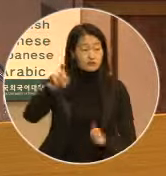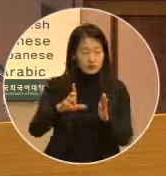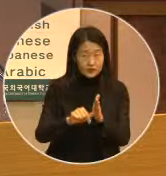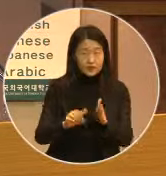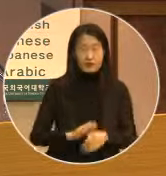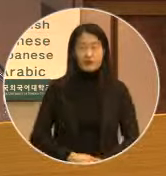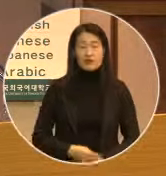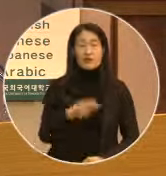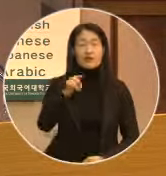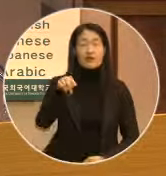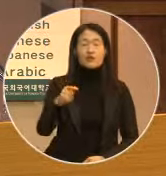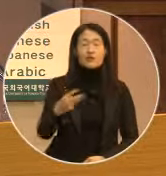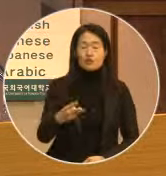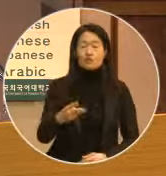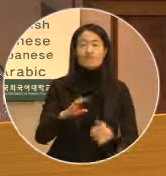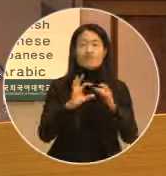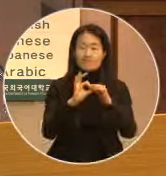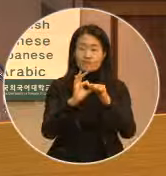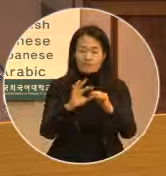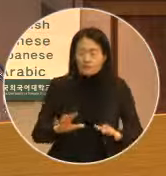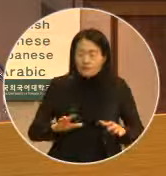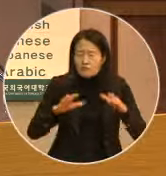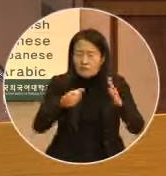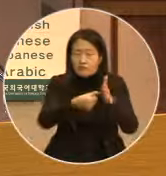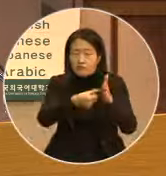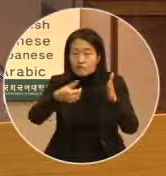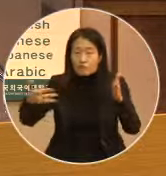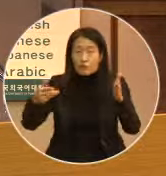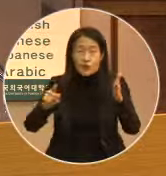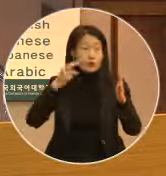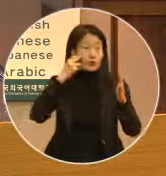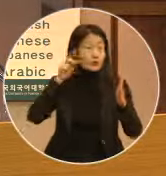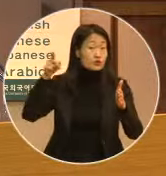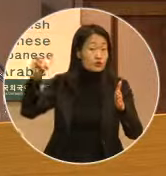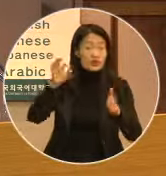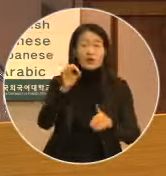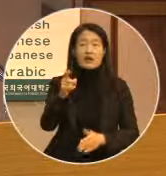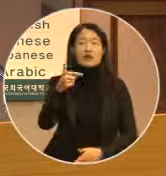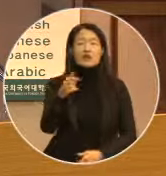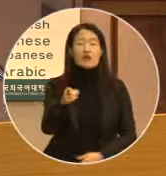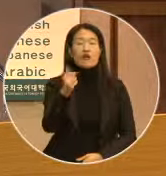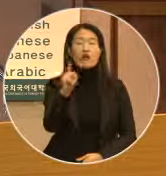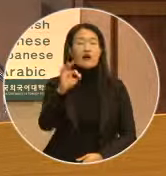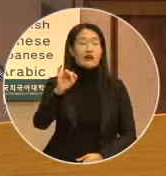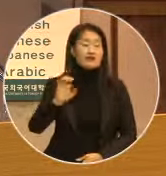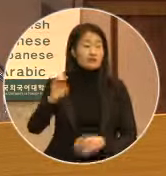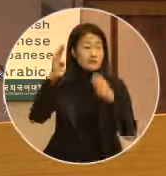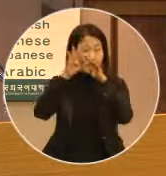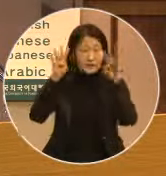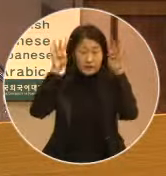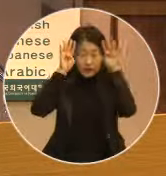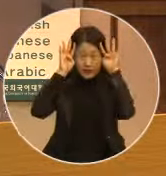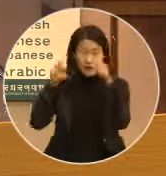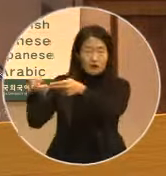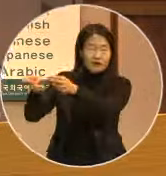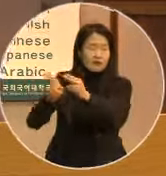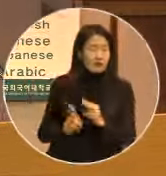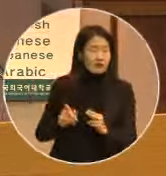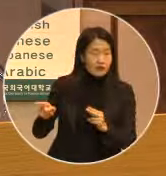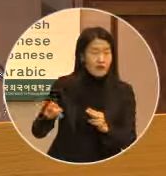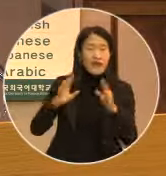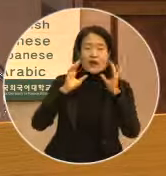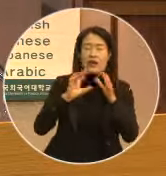2010년도에는 캐솔 온라인 교육으로 세계적으로 유명한 미국의 애너하임 대학교와 영어교육과